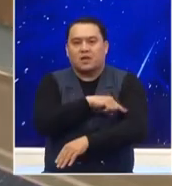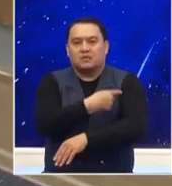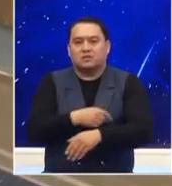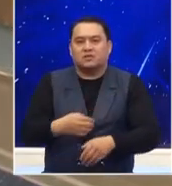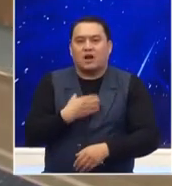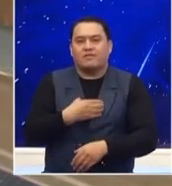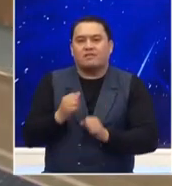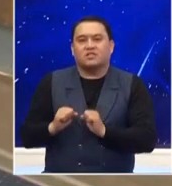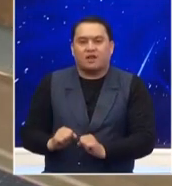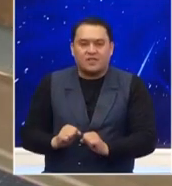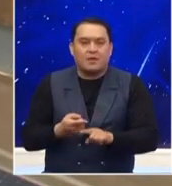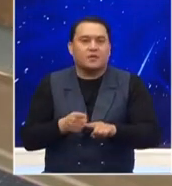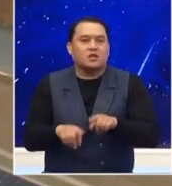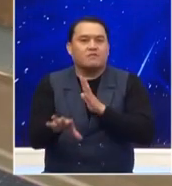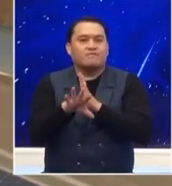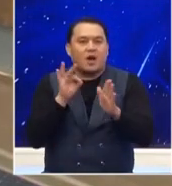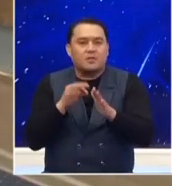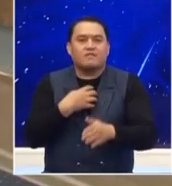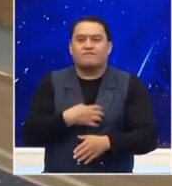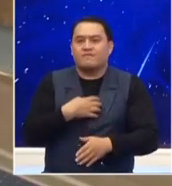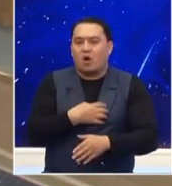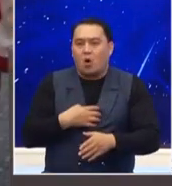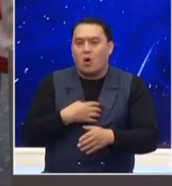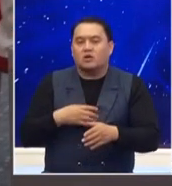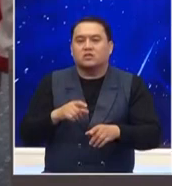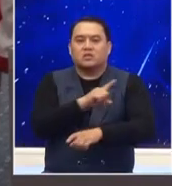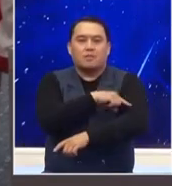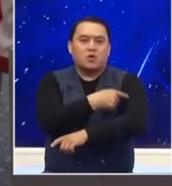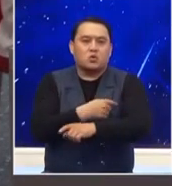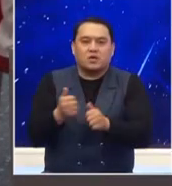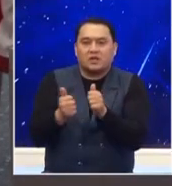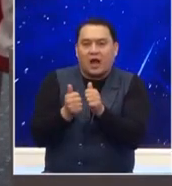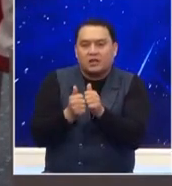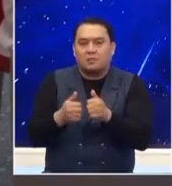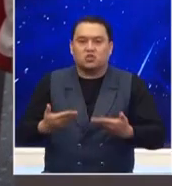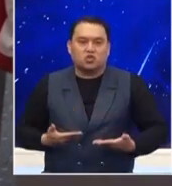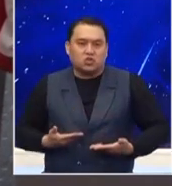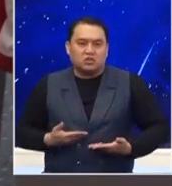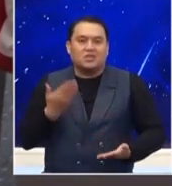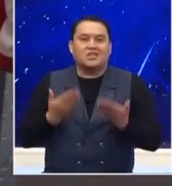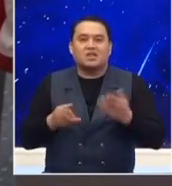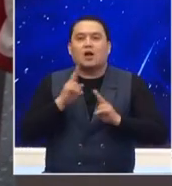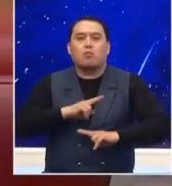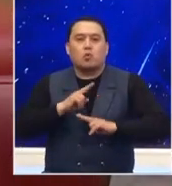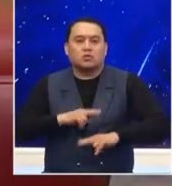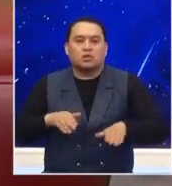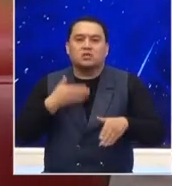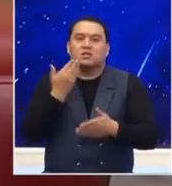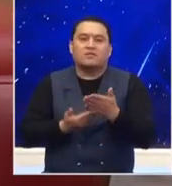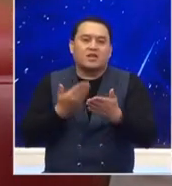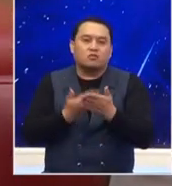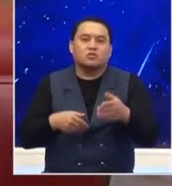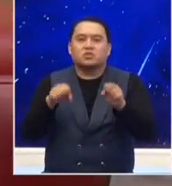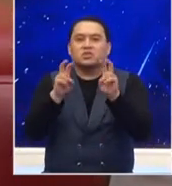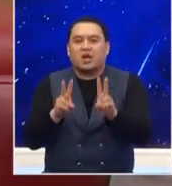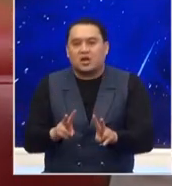медицинского страхования. Выбрать при этом важно поликлинику в шаговой доступности от места жительства или работы, советуют специалисты.